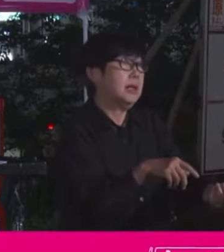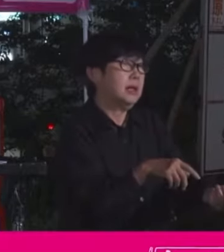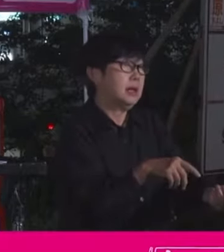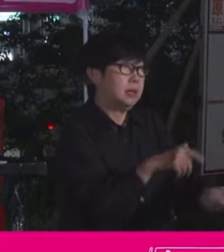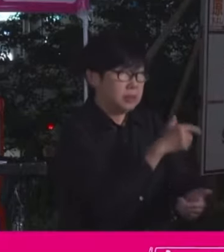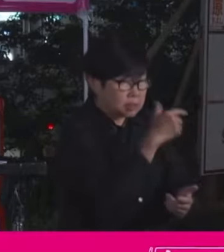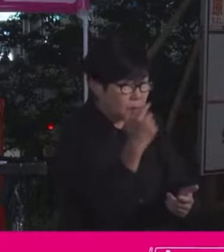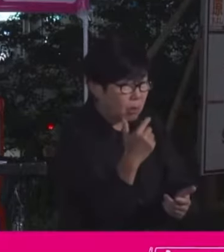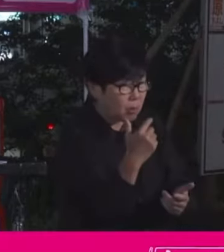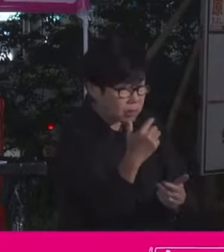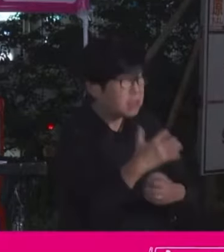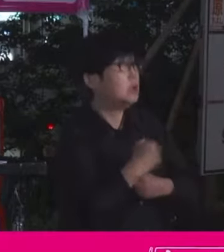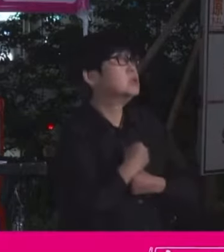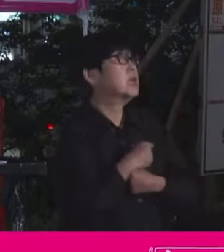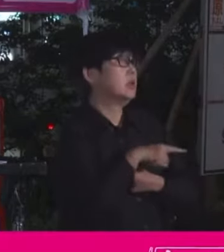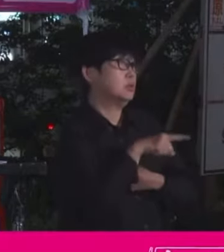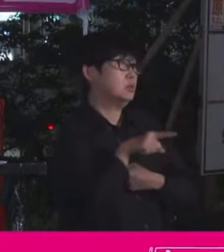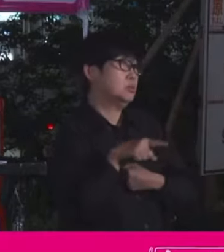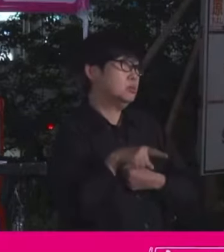に気を使ってます。